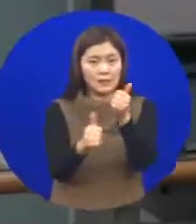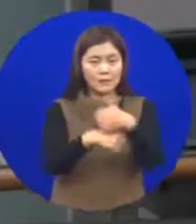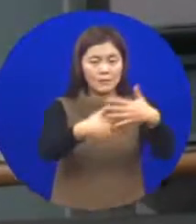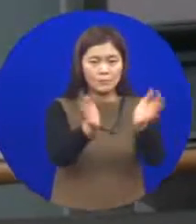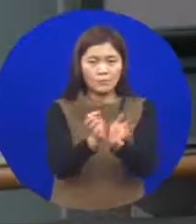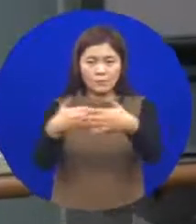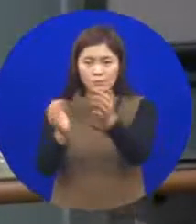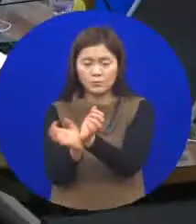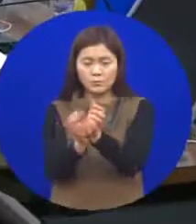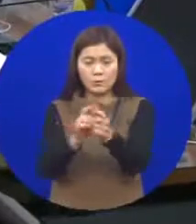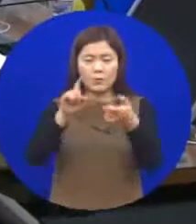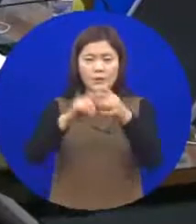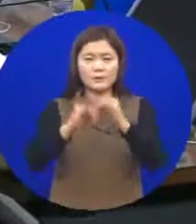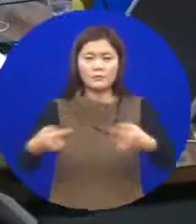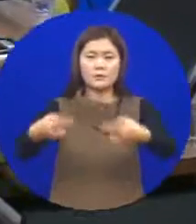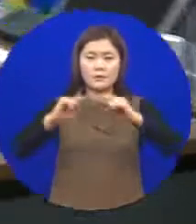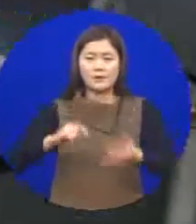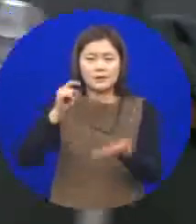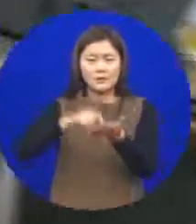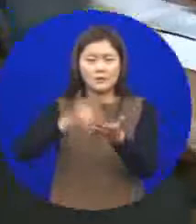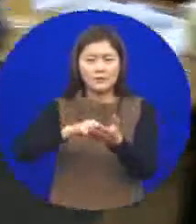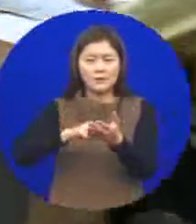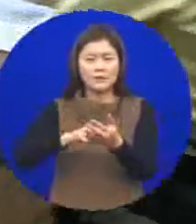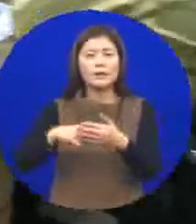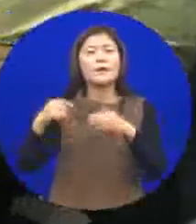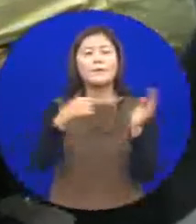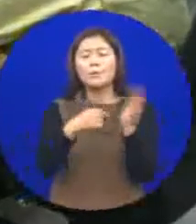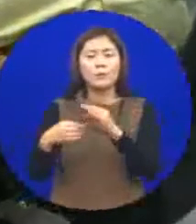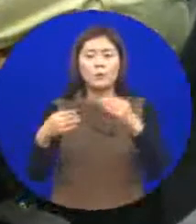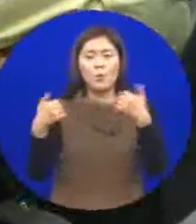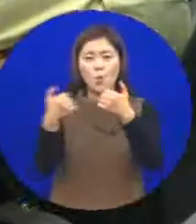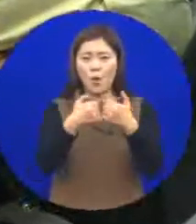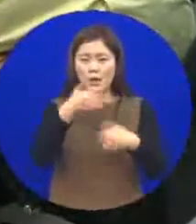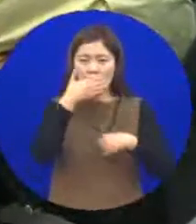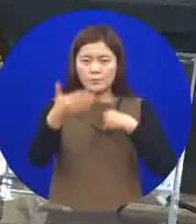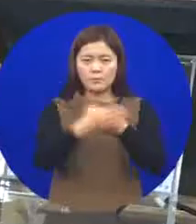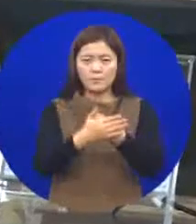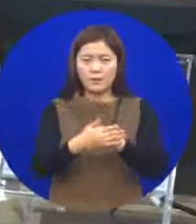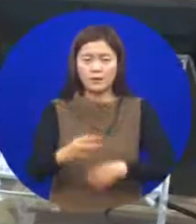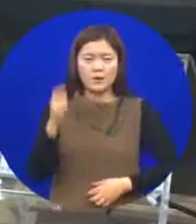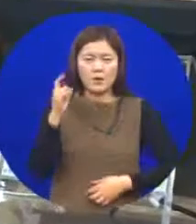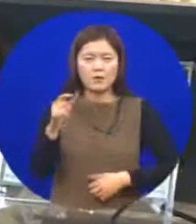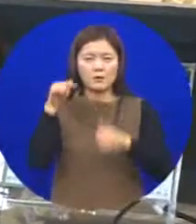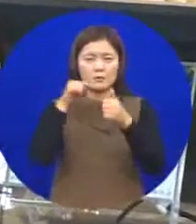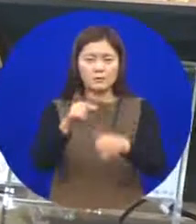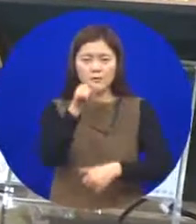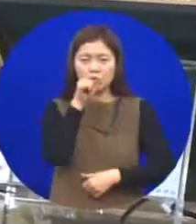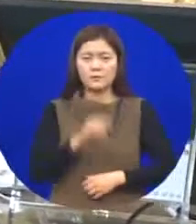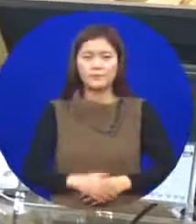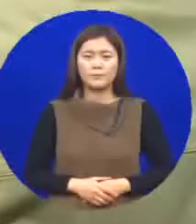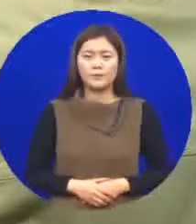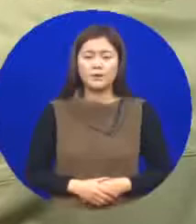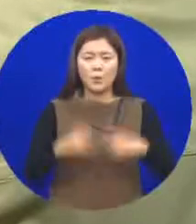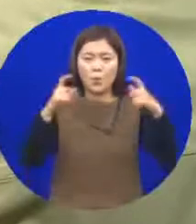국장과 부서장, 3개구 보건소장 등이 참석해 긴급 대책회의를 열고 부서 간 협조와 비상근무 체제를 강화하기로